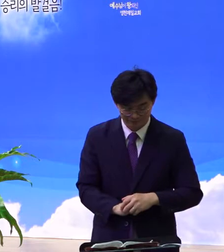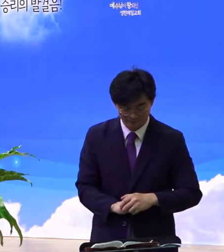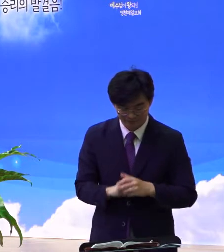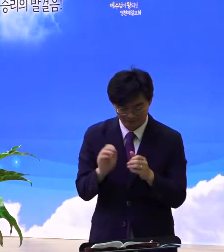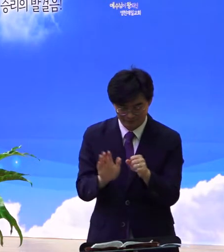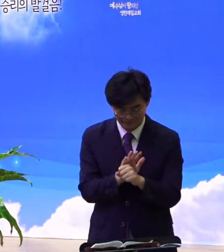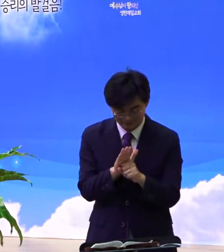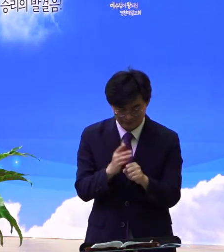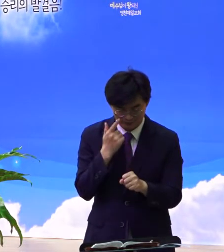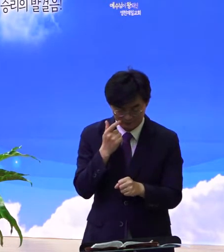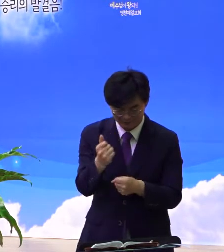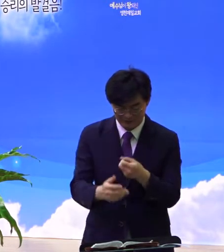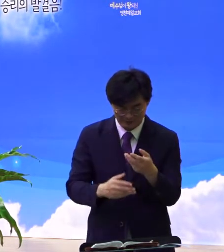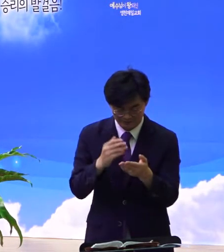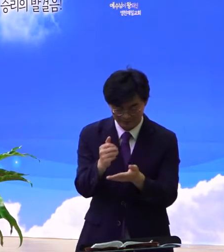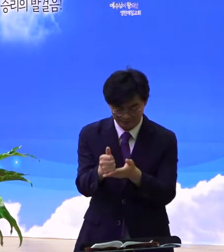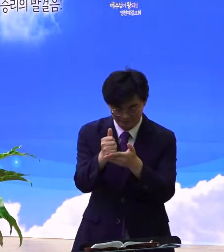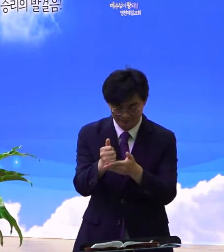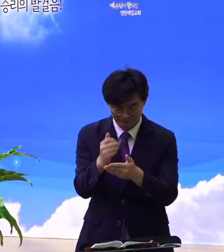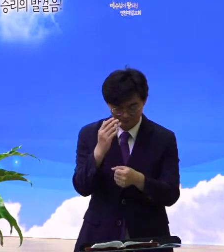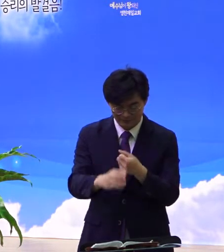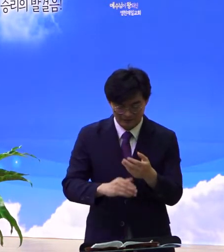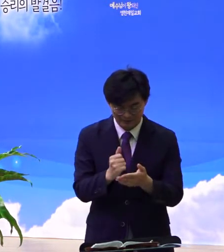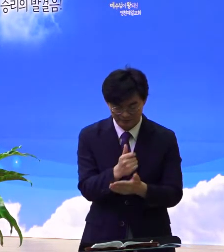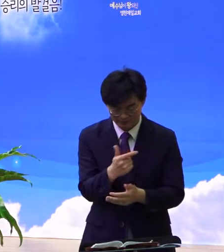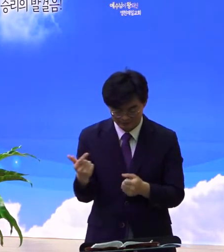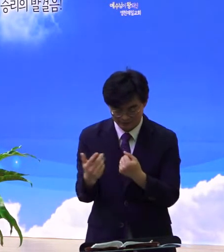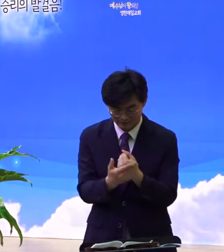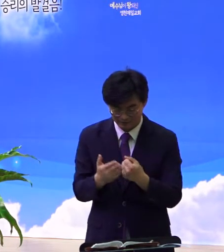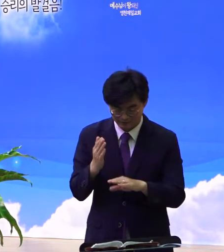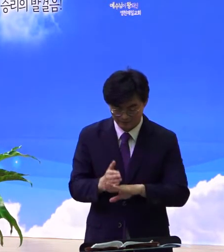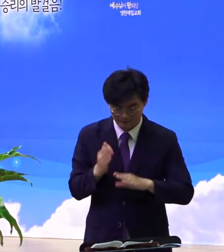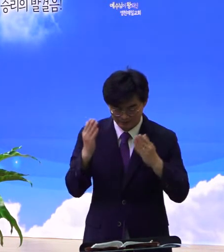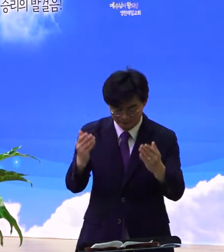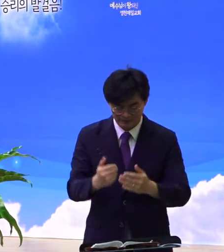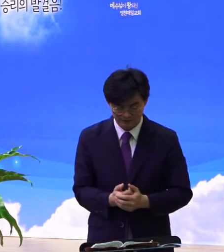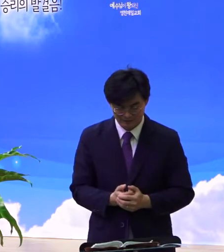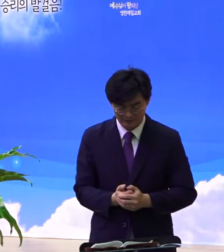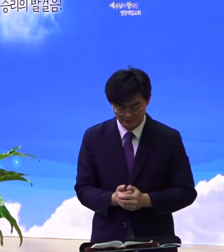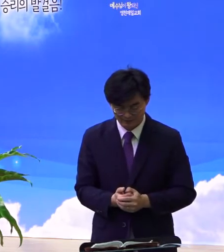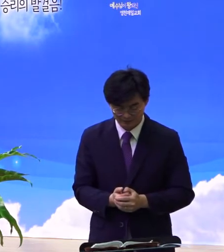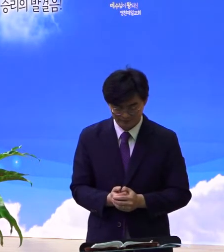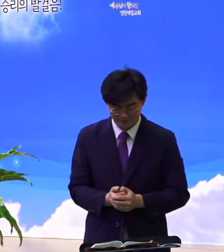사랑의 하나님 아버지, 하나님의 크신 은혜를 감사합니다.